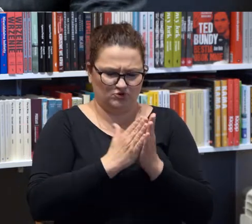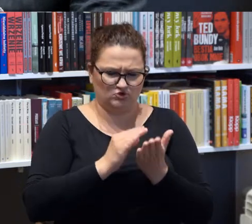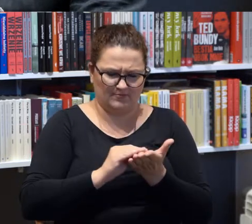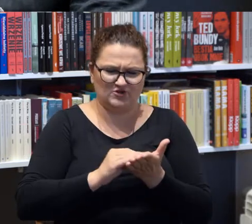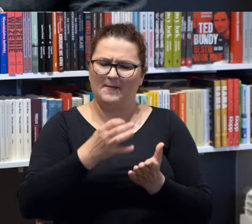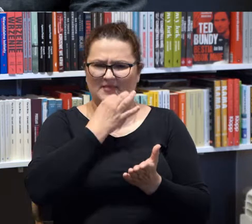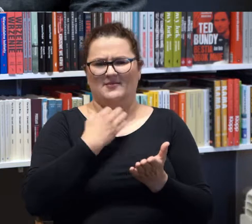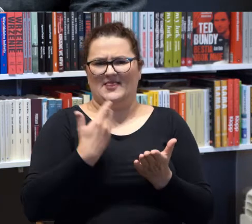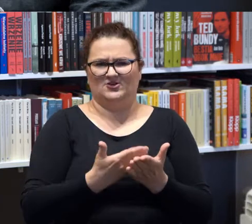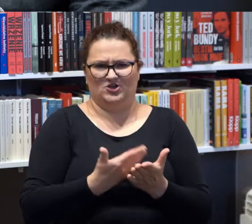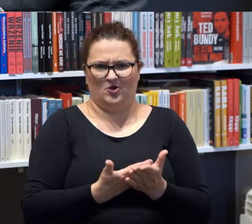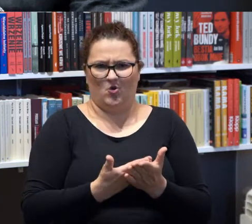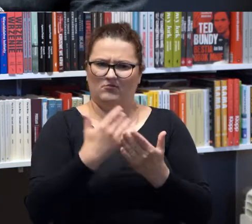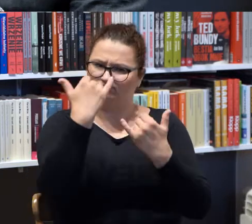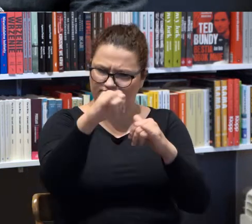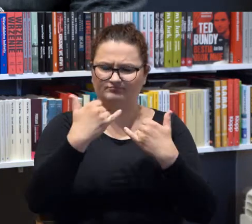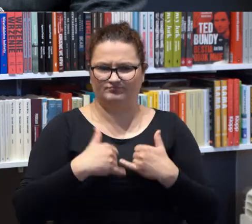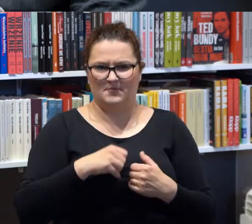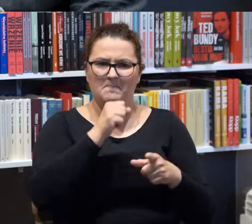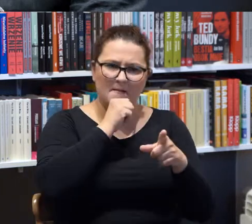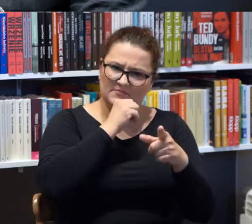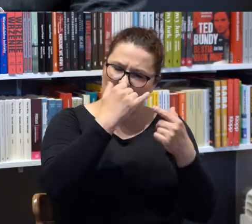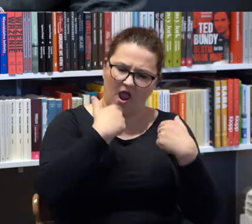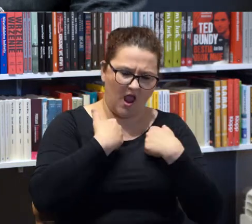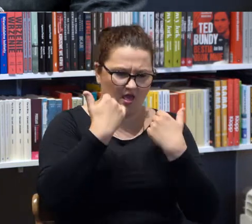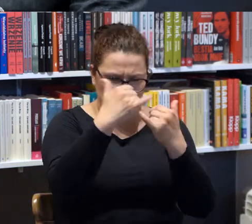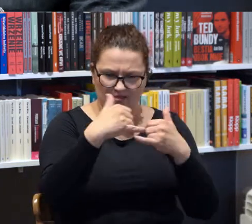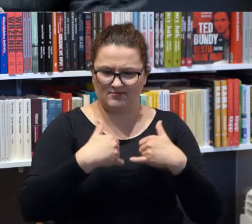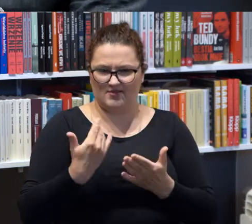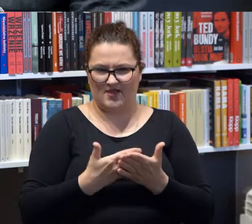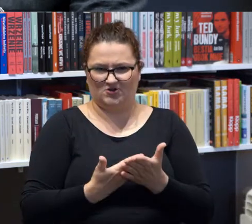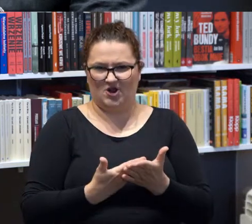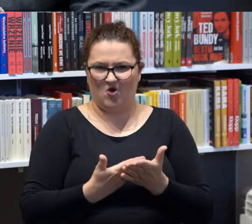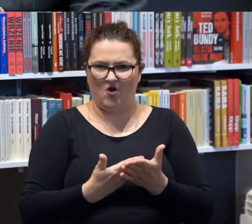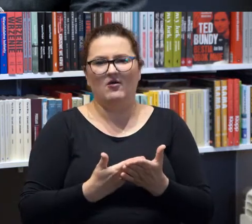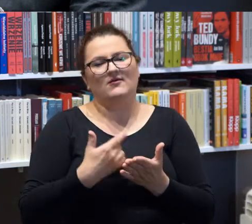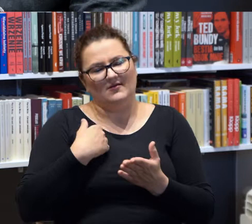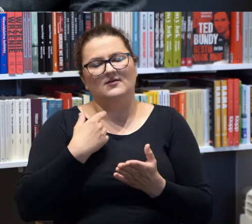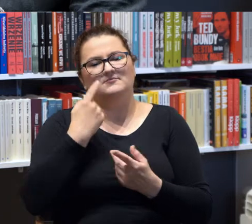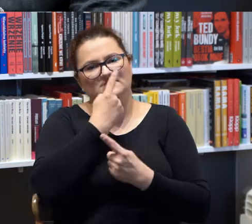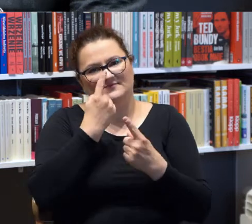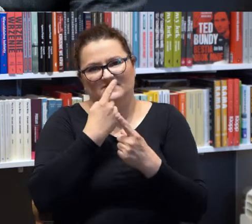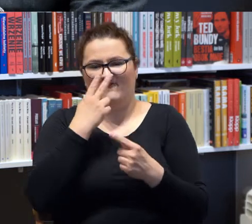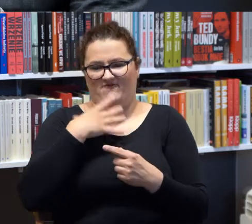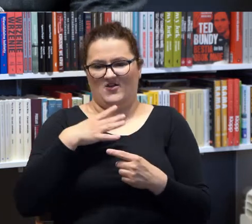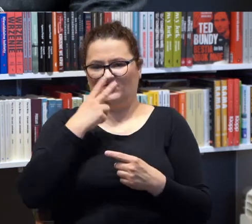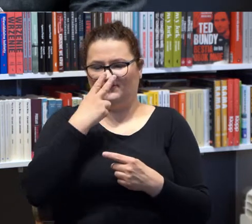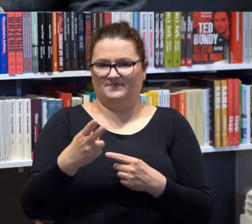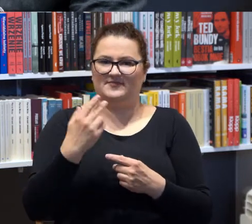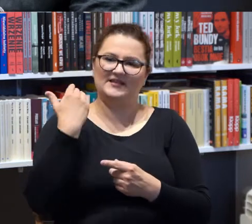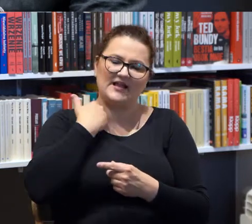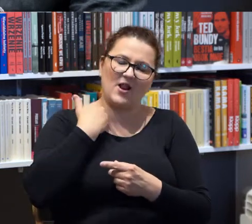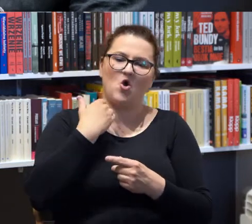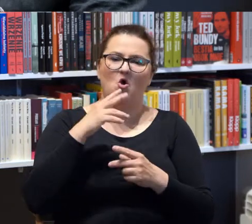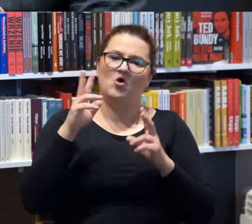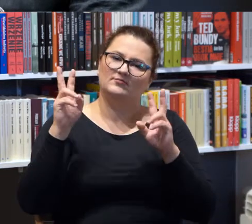przywoływałam te wszystkie konteksty, bo uznałam, że warto spojrzeć na picie właśnie tak szeroko